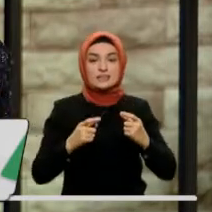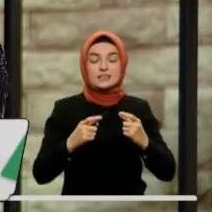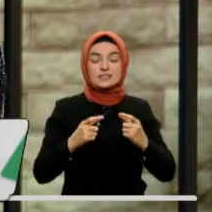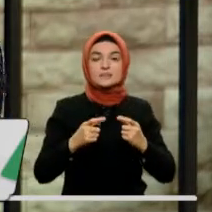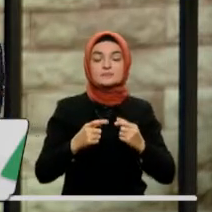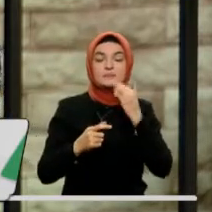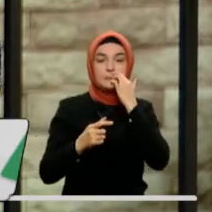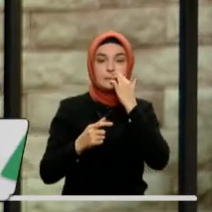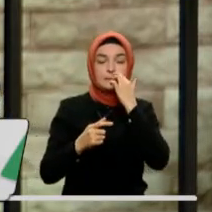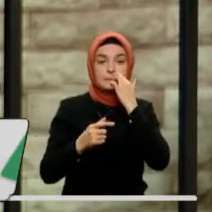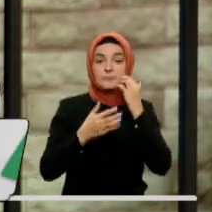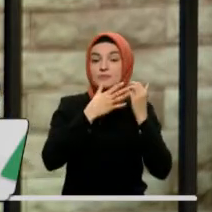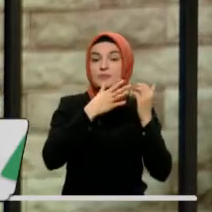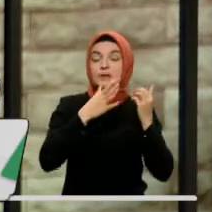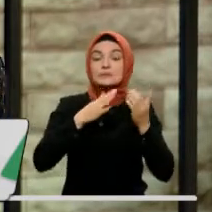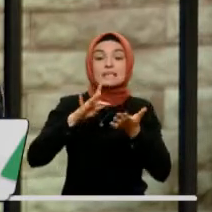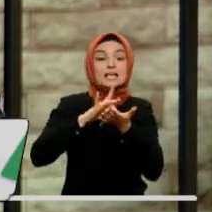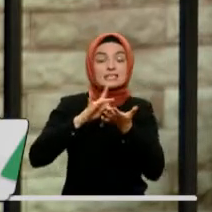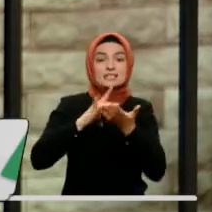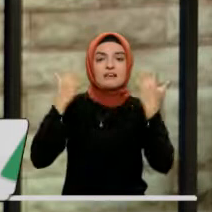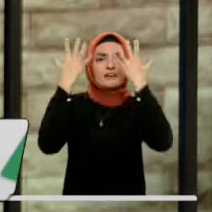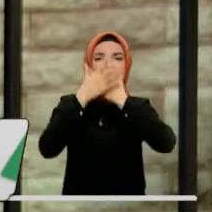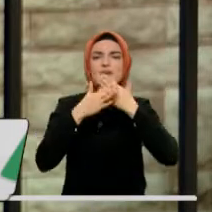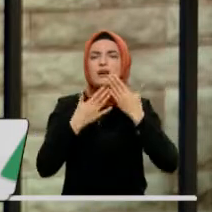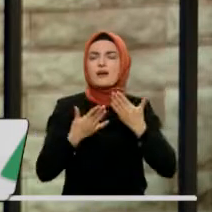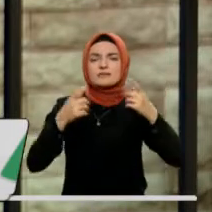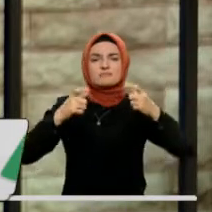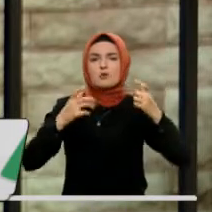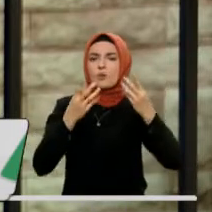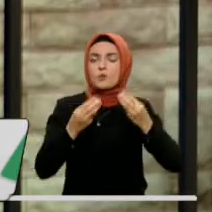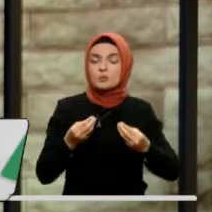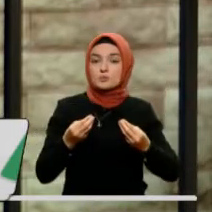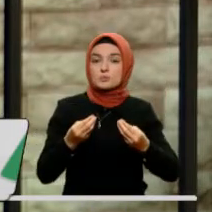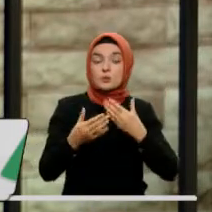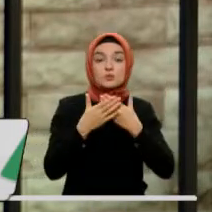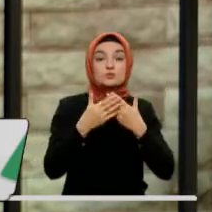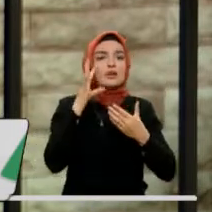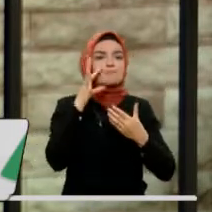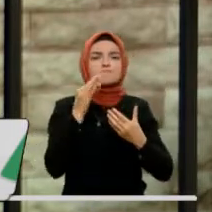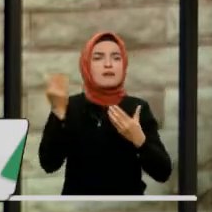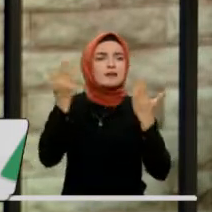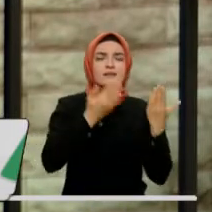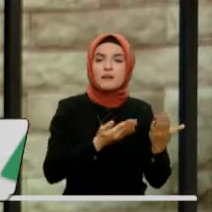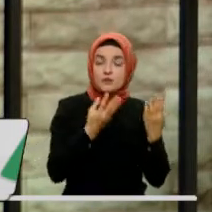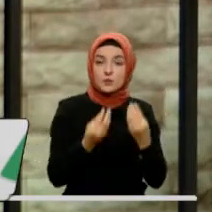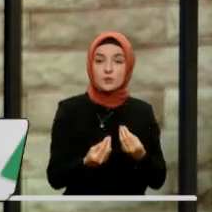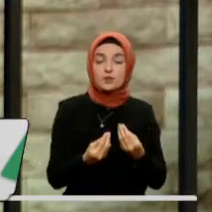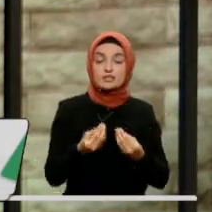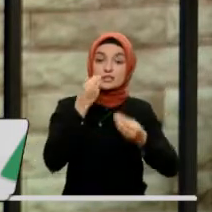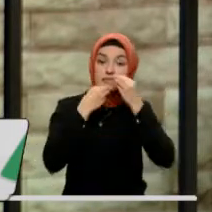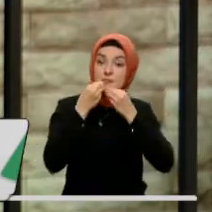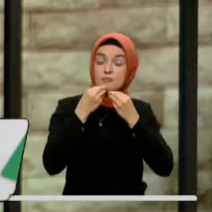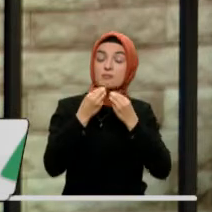farz edelim ki kına gecesinin hangi salonda olacağı, düğüne kaç tane daveti çağrılacağı, yemekli mi olacak, yemeksiz mi